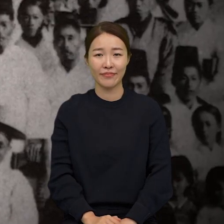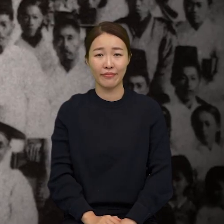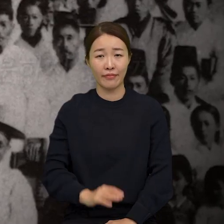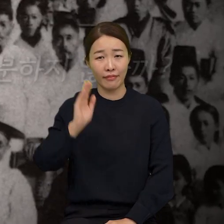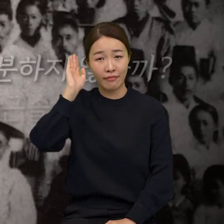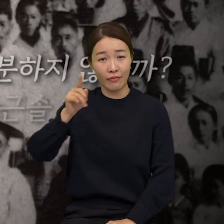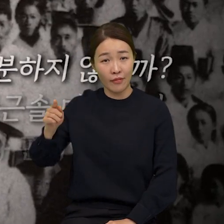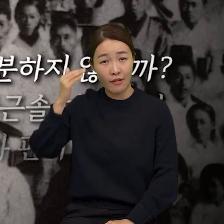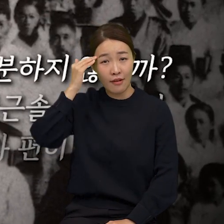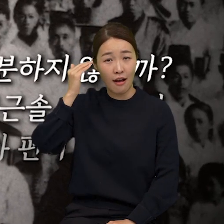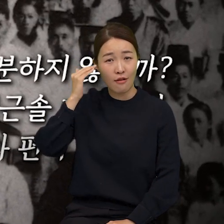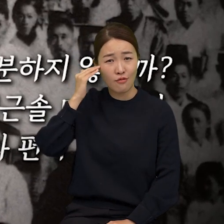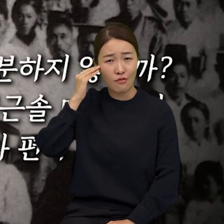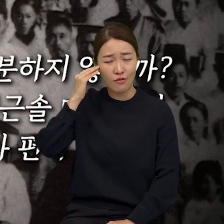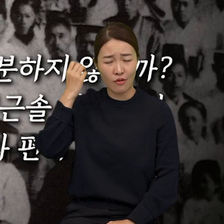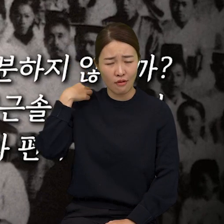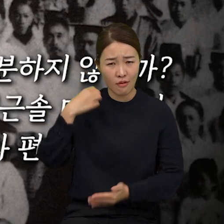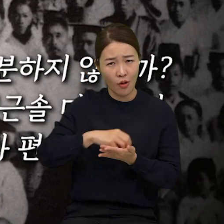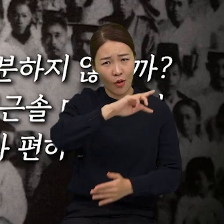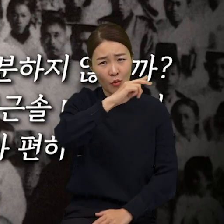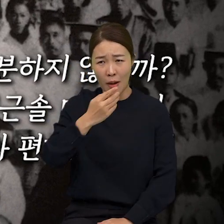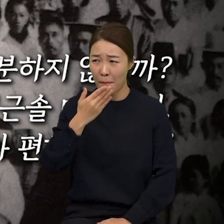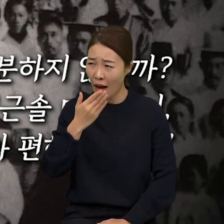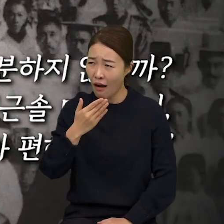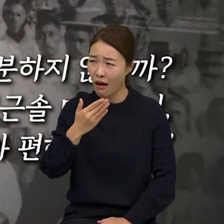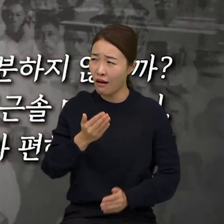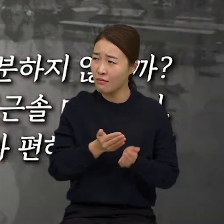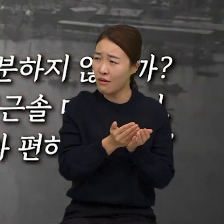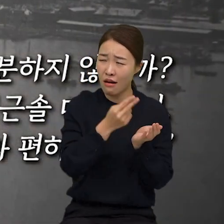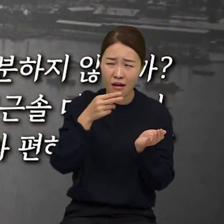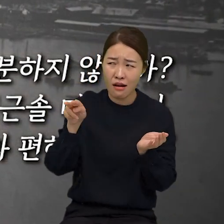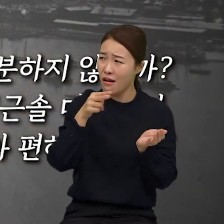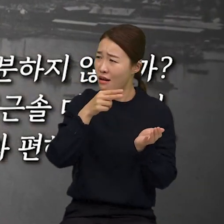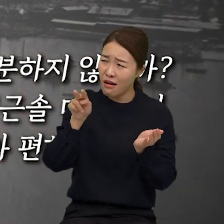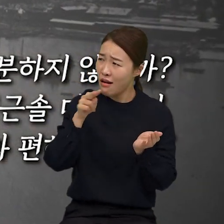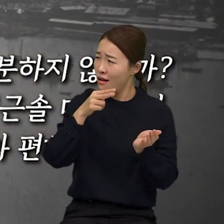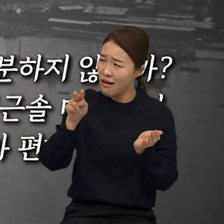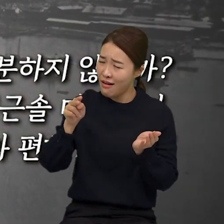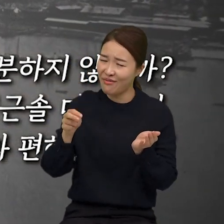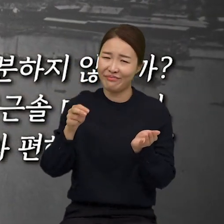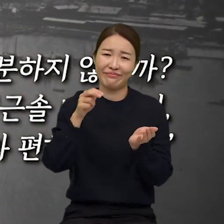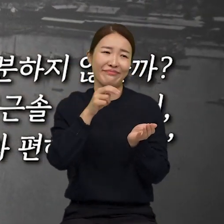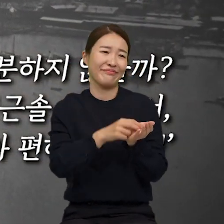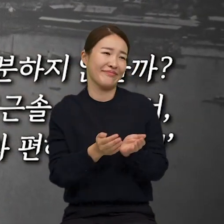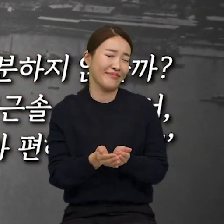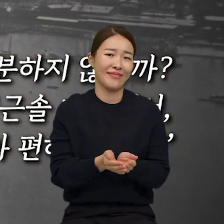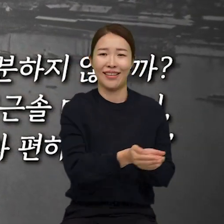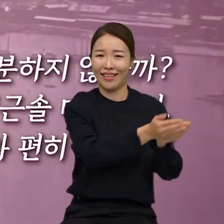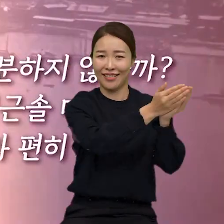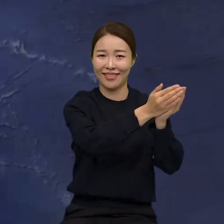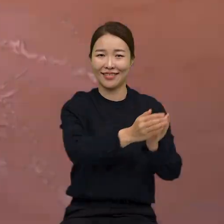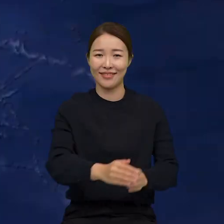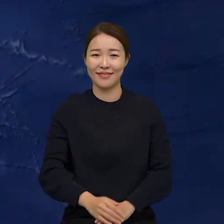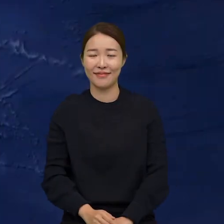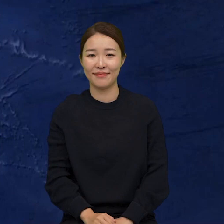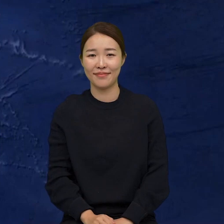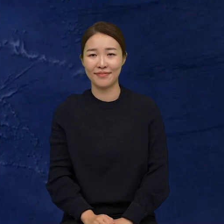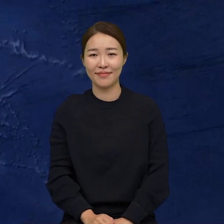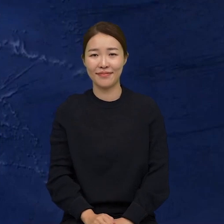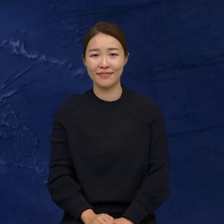그리고 언젠가 돌아올 고향을 몇 번이고 돌아보며 그는 배에 올랐다.